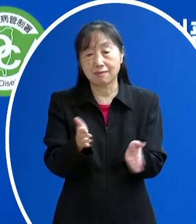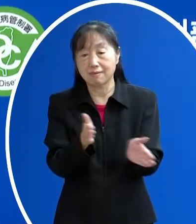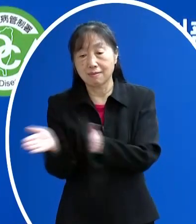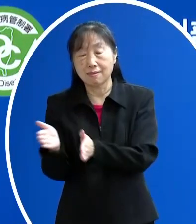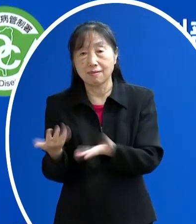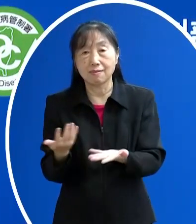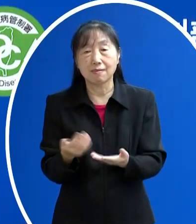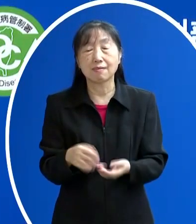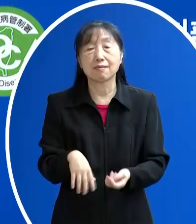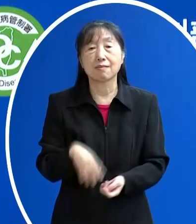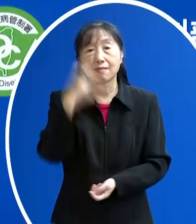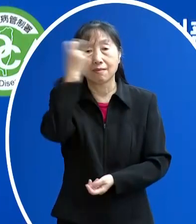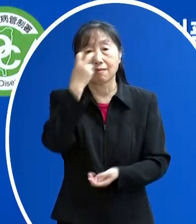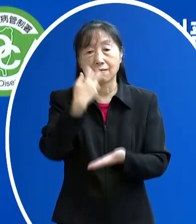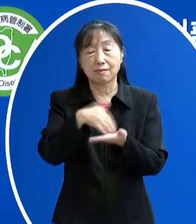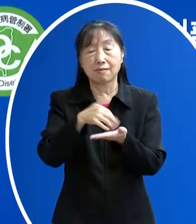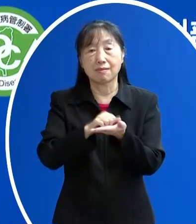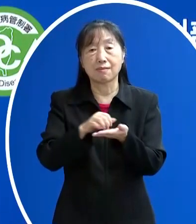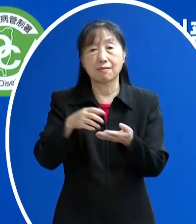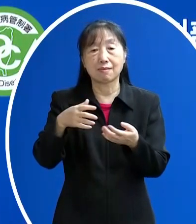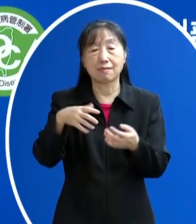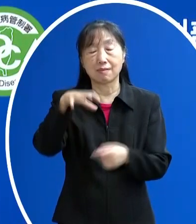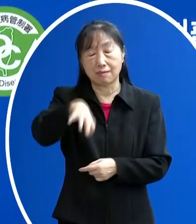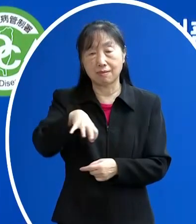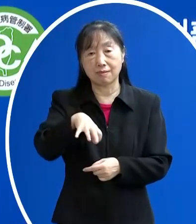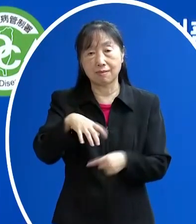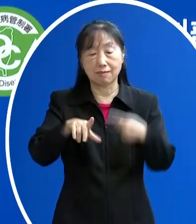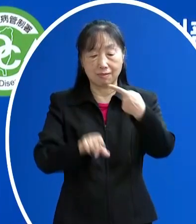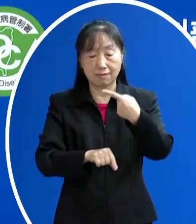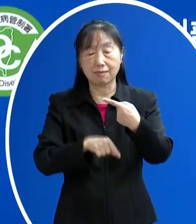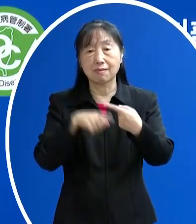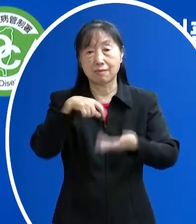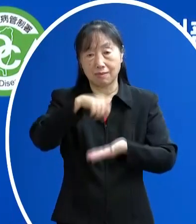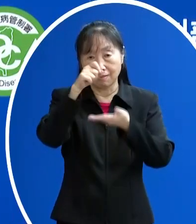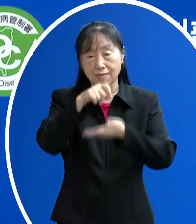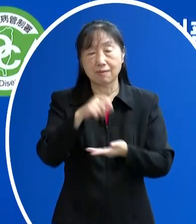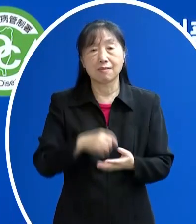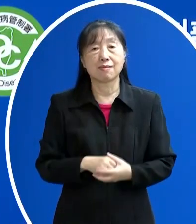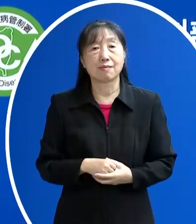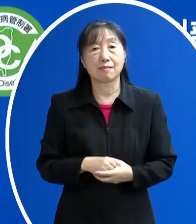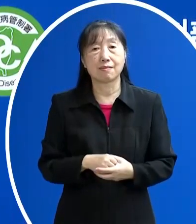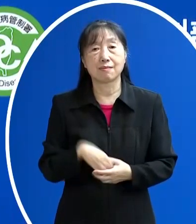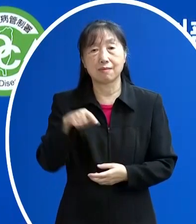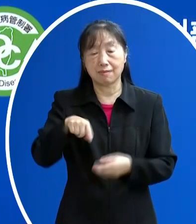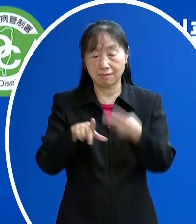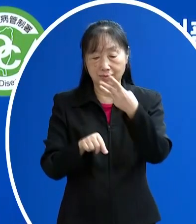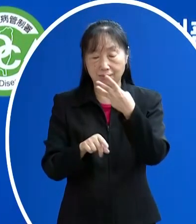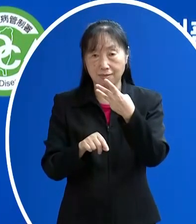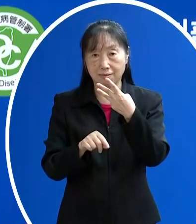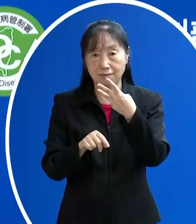计部是在今年1月的时候，那给我们提出的意见。那在我们在